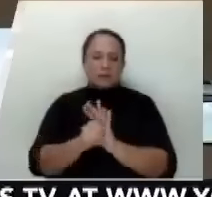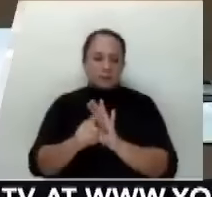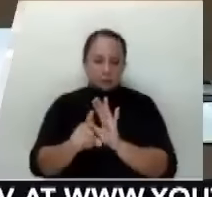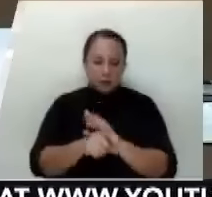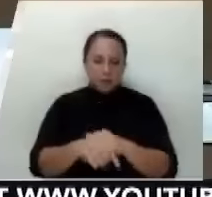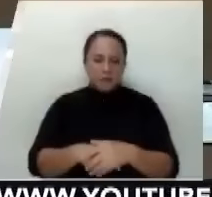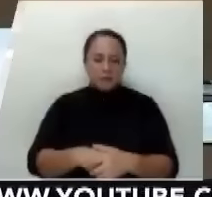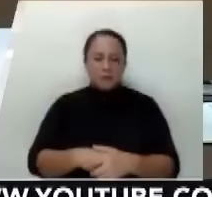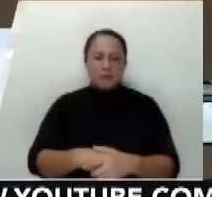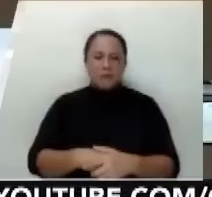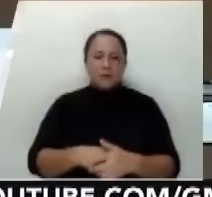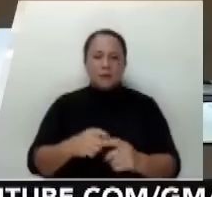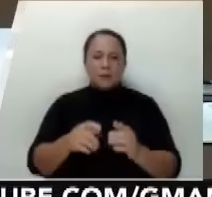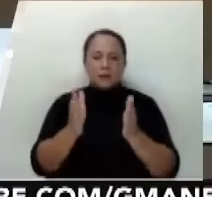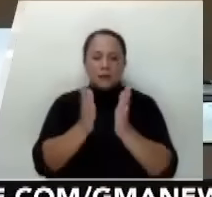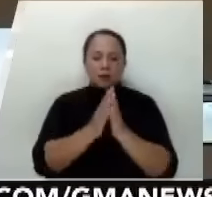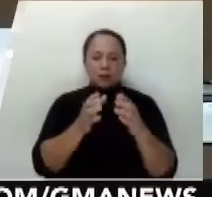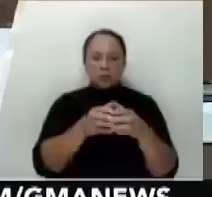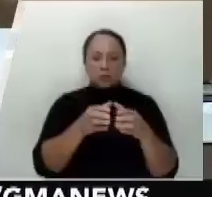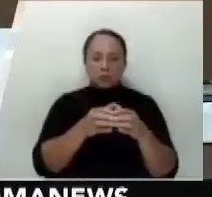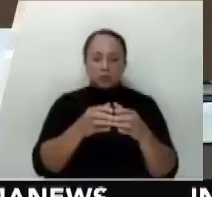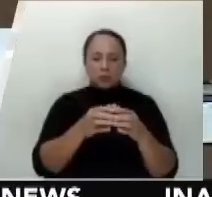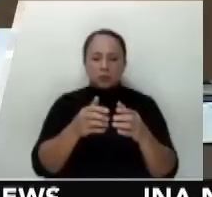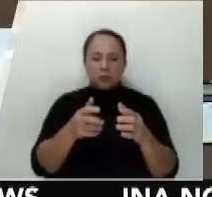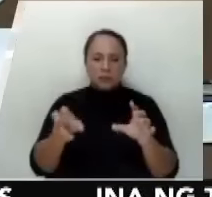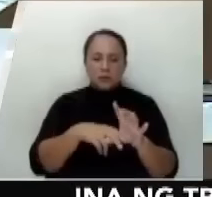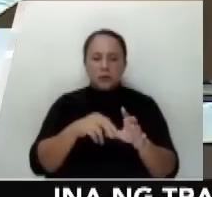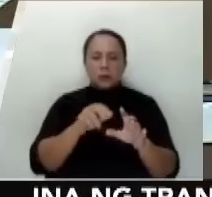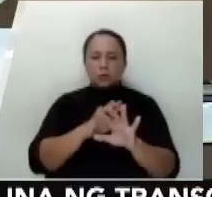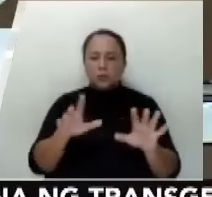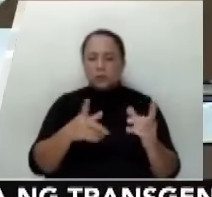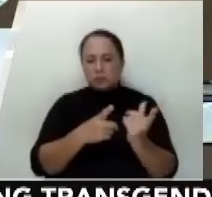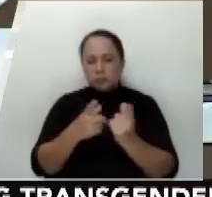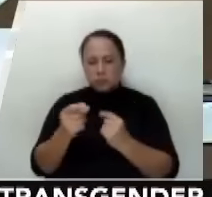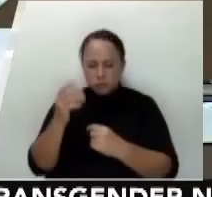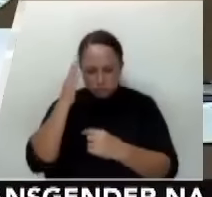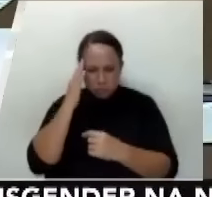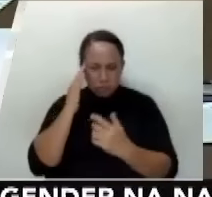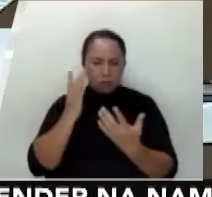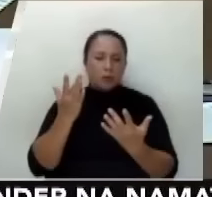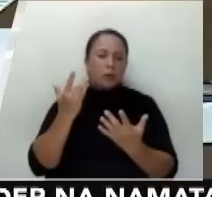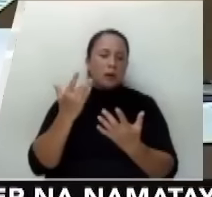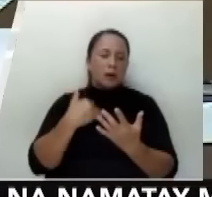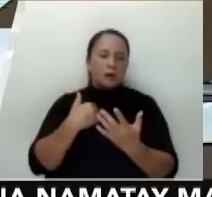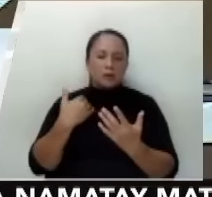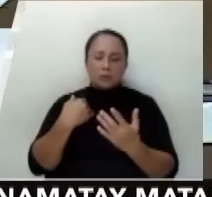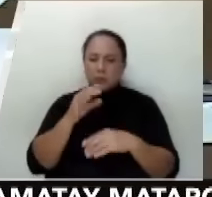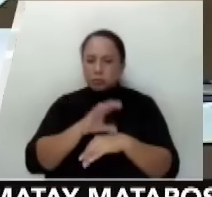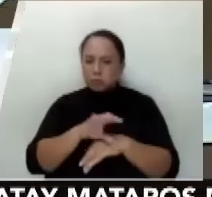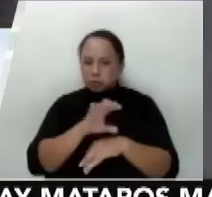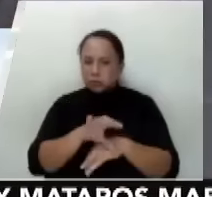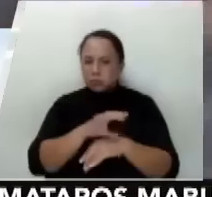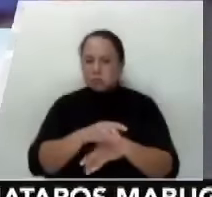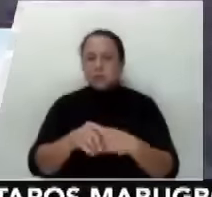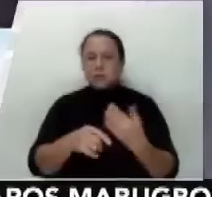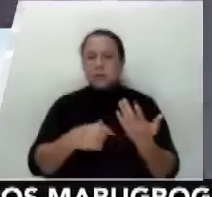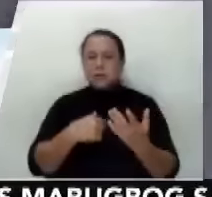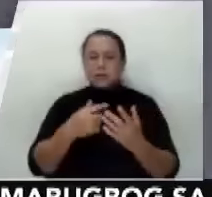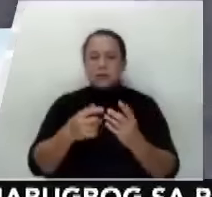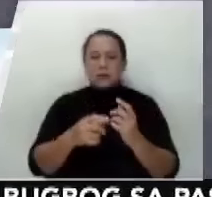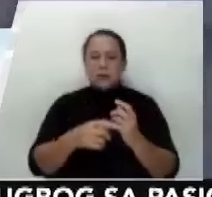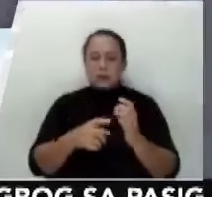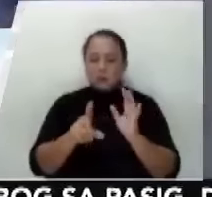Pero hiling ng grupo ng mga commuter, huwag muna yang ipatupad. Bukod sa wala umanong naunang konsultasyon sa ban, tila labag daw ang ban sa